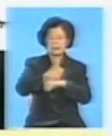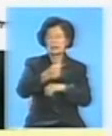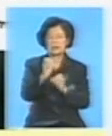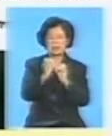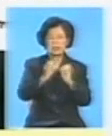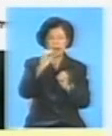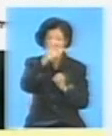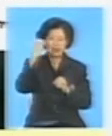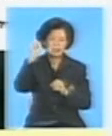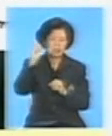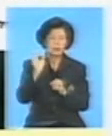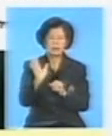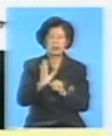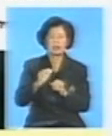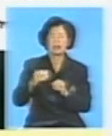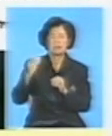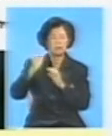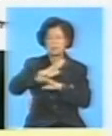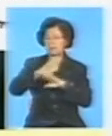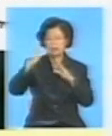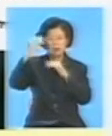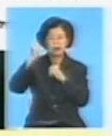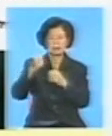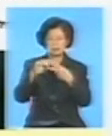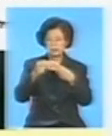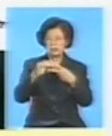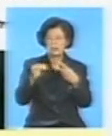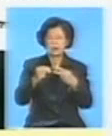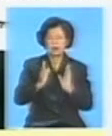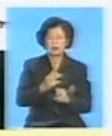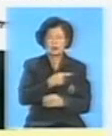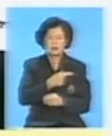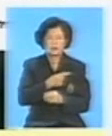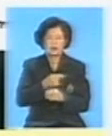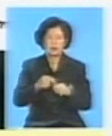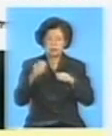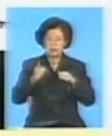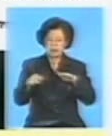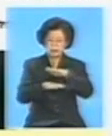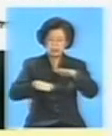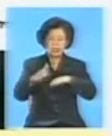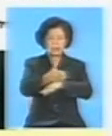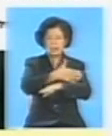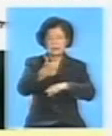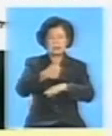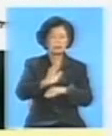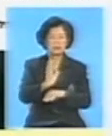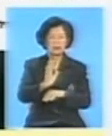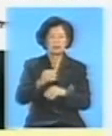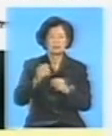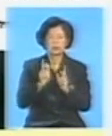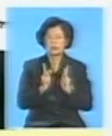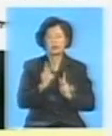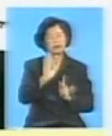เสียงไม่ต้องหวังคะแนนนิยมประชานิยมมาเป็นฐานทางการเมืองเพราะนั้นท่าน ต้องไม่มีตกว่า